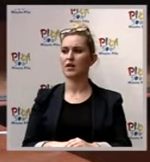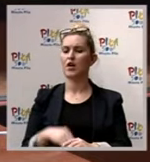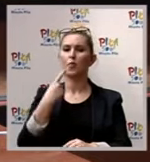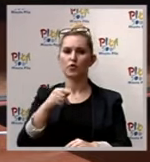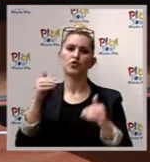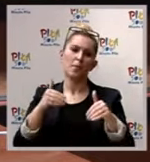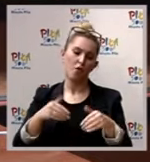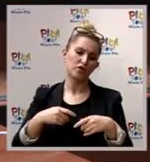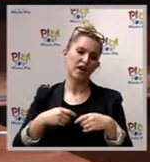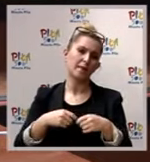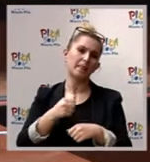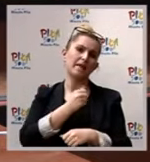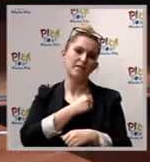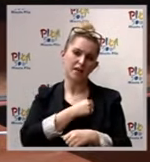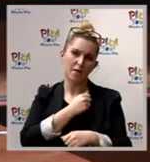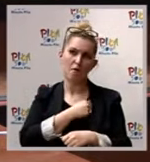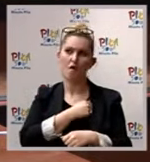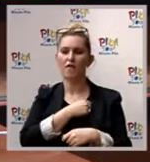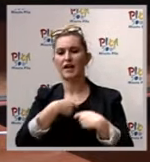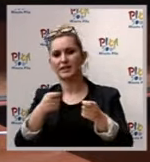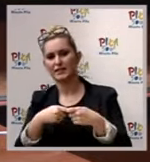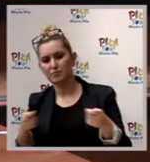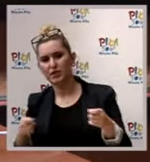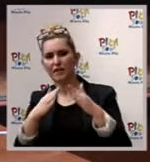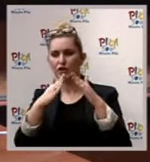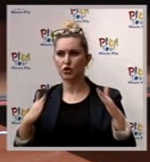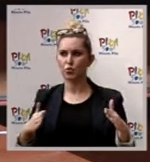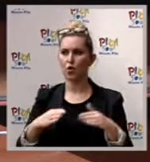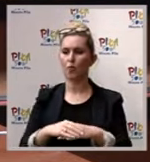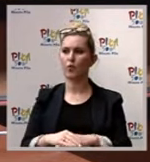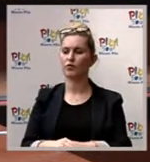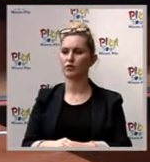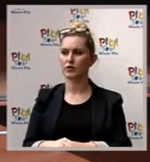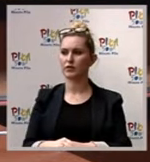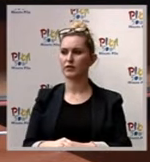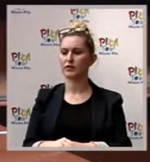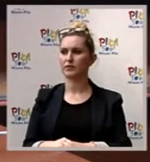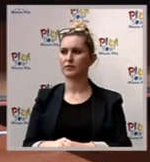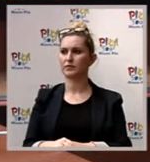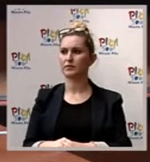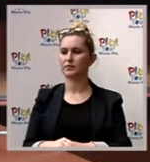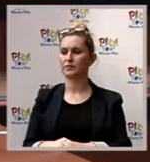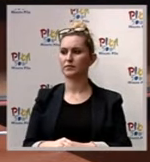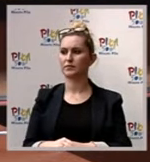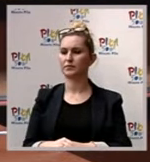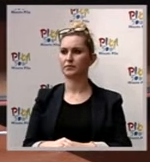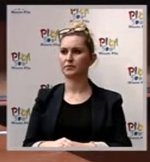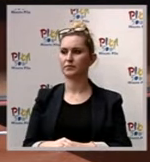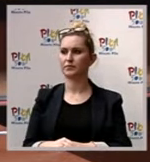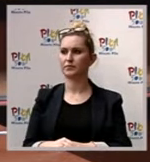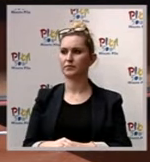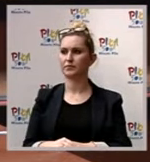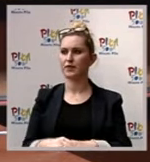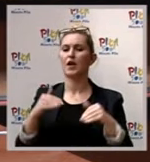wydzierżawiania w trybie i na zasadach określonych w tej uchwale. Zobowiązany został również do przedkładania w